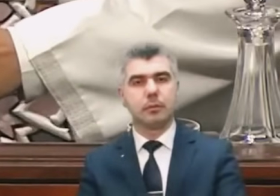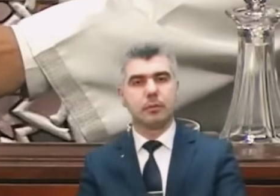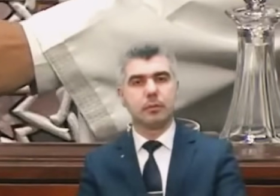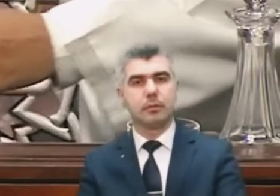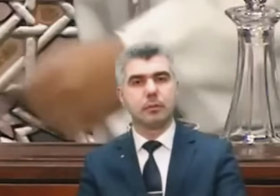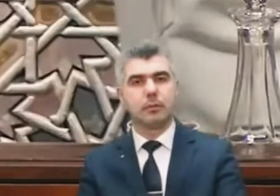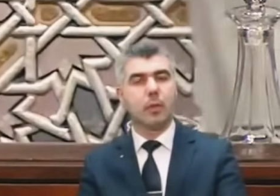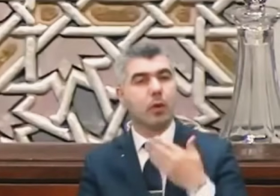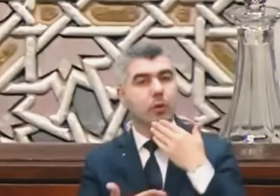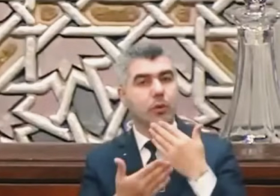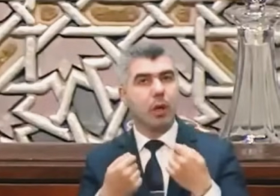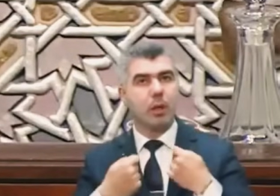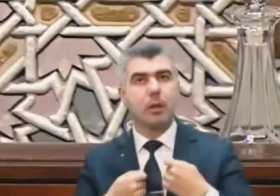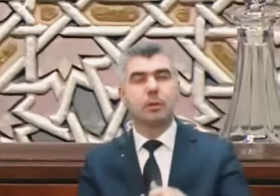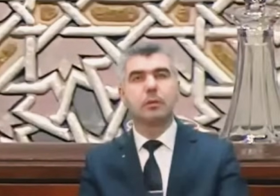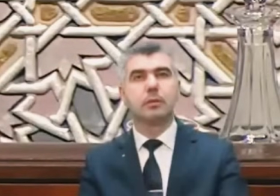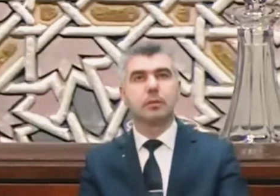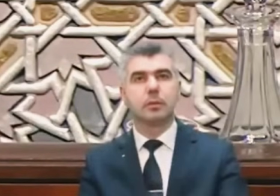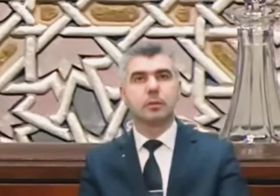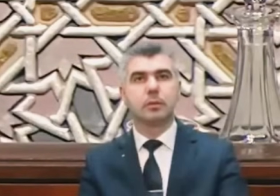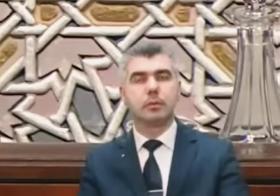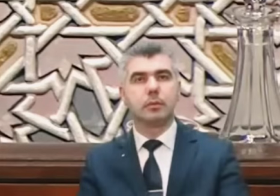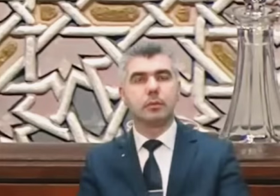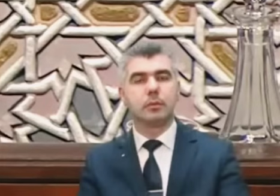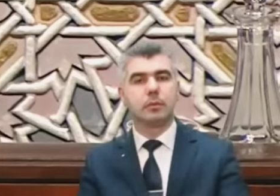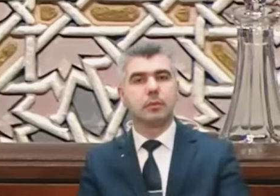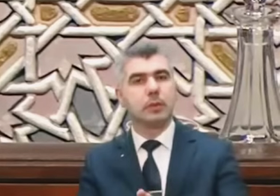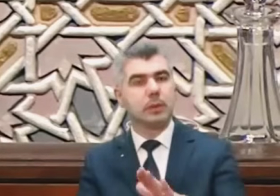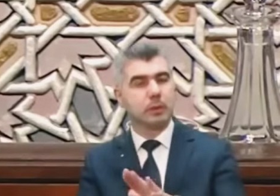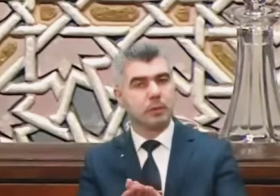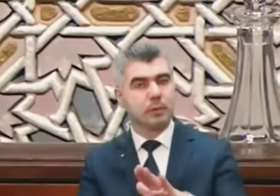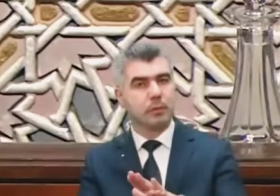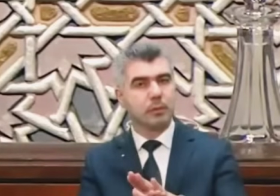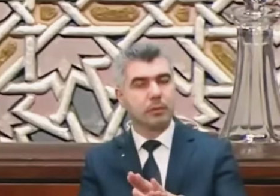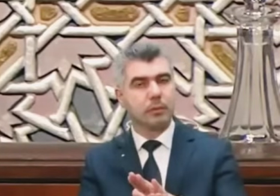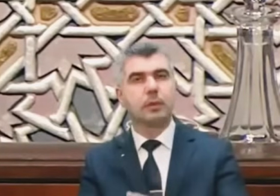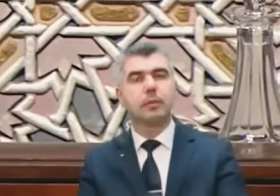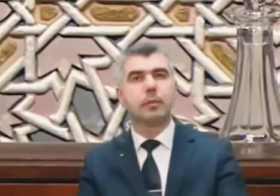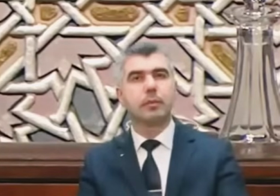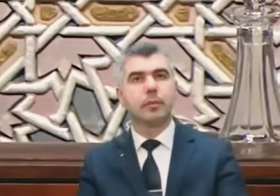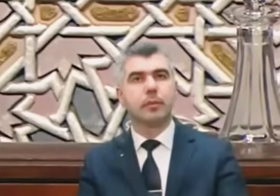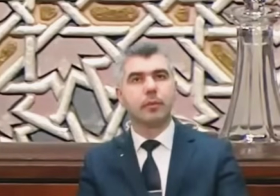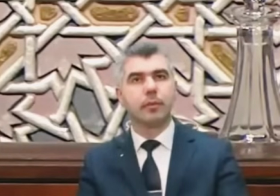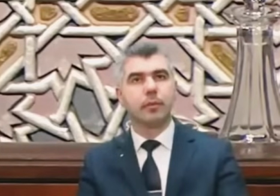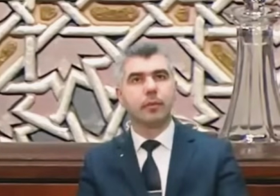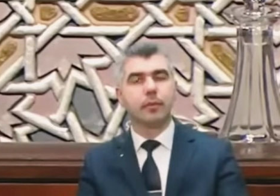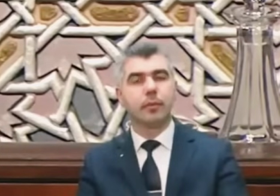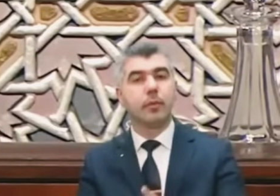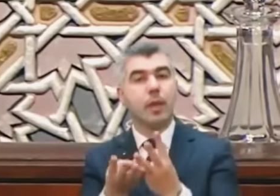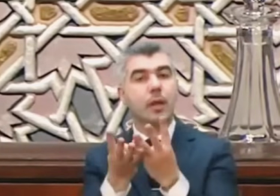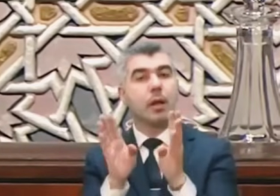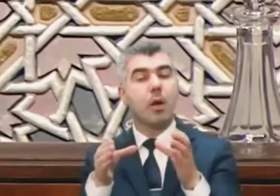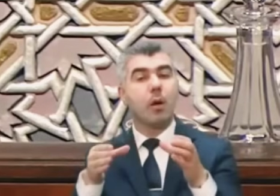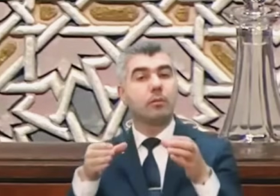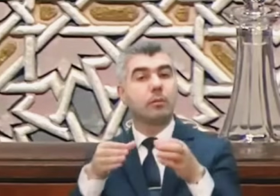شكرا سيد الرئيس. صف اسمح لي الله يحفظك السيدة النائبة، أعطيني واحد كاين معنا واحد الوفد أنا